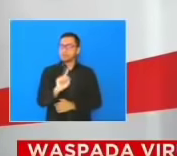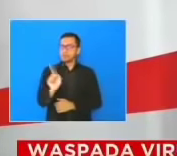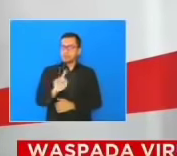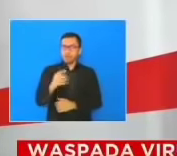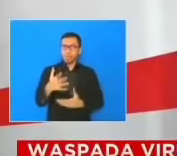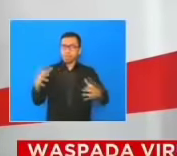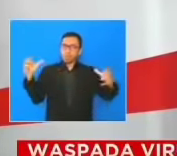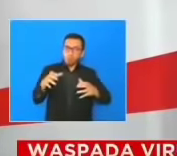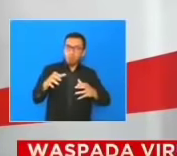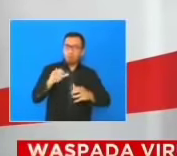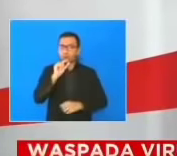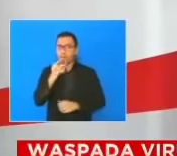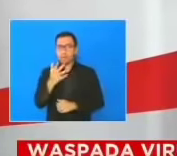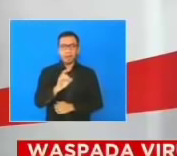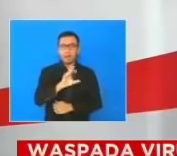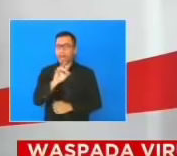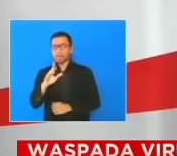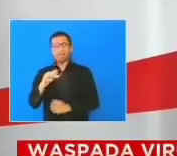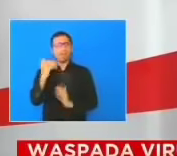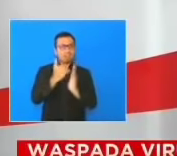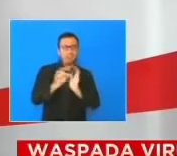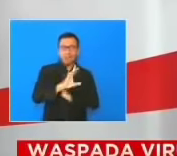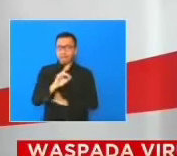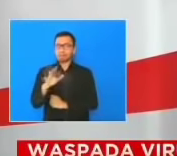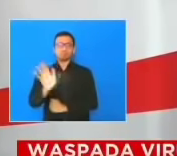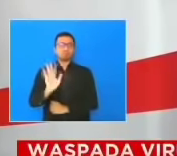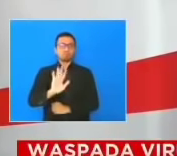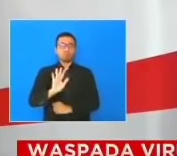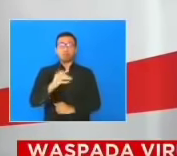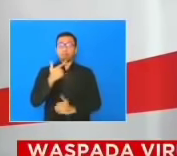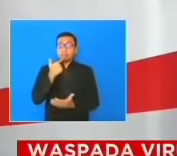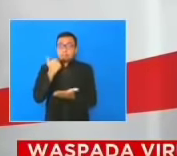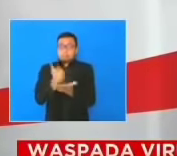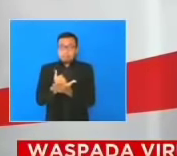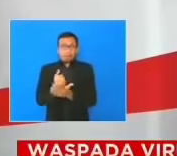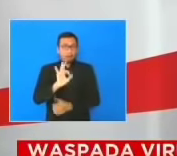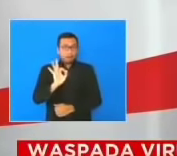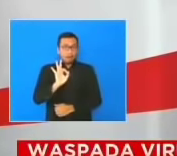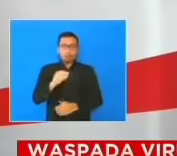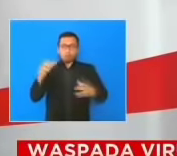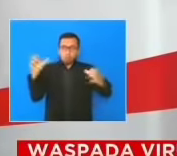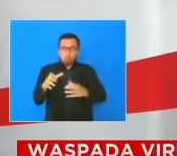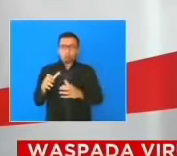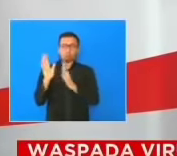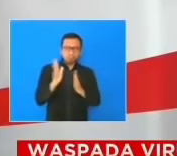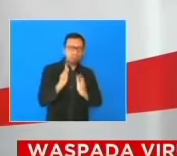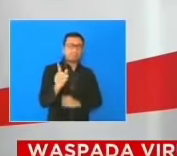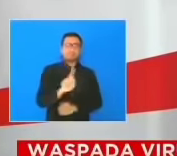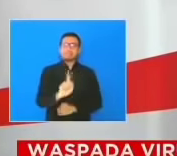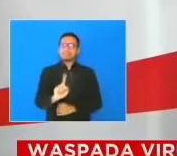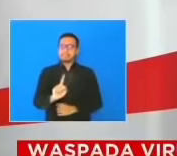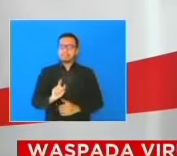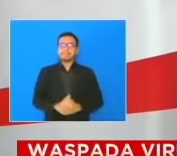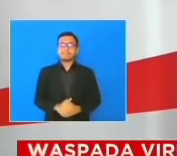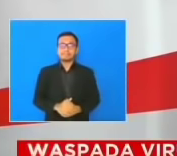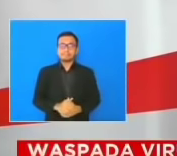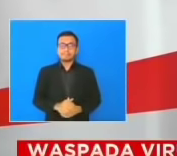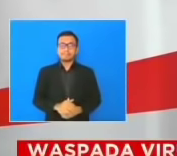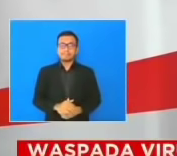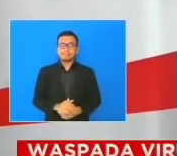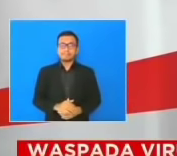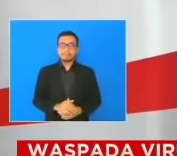apapun apabila memang betul-betul tidak diperlukan. Kami percaya sepenuhnya